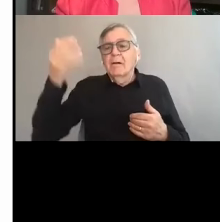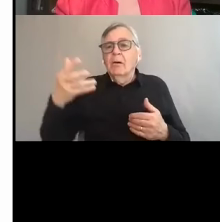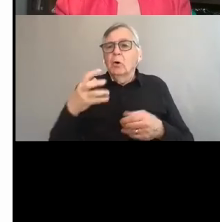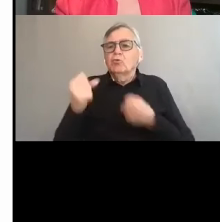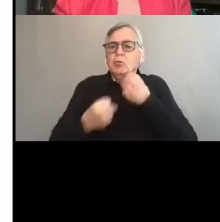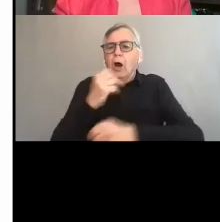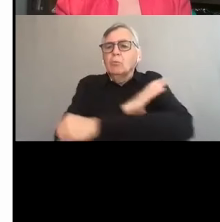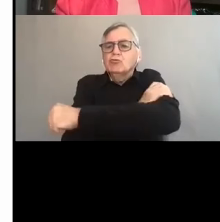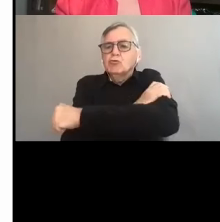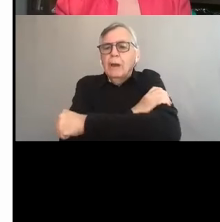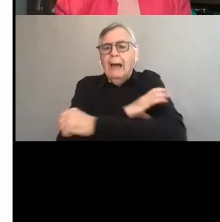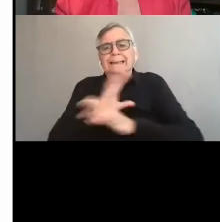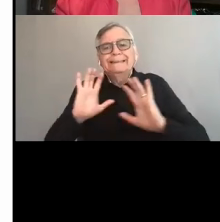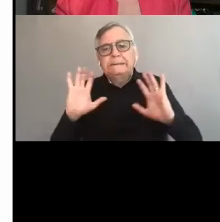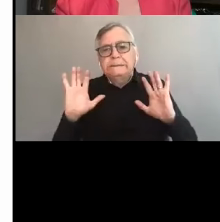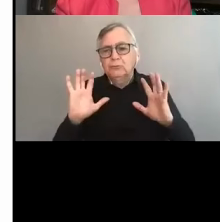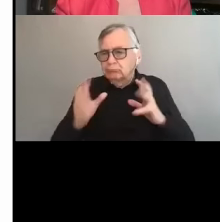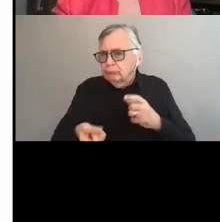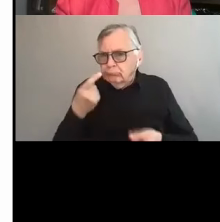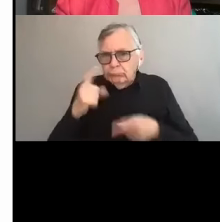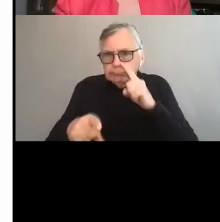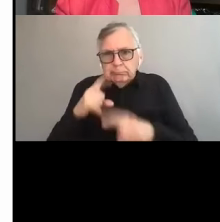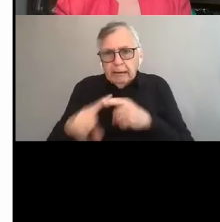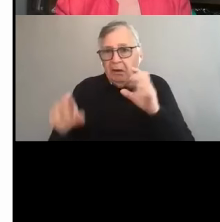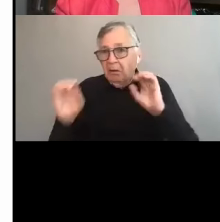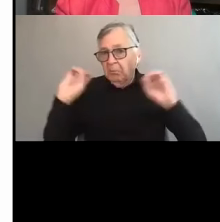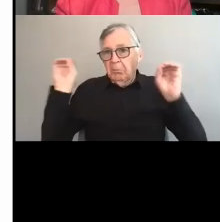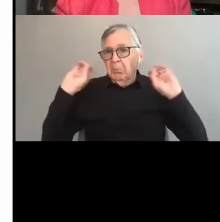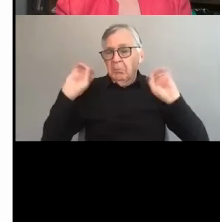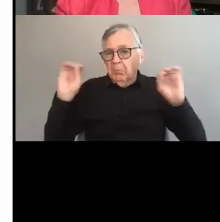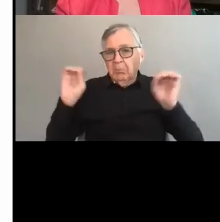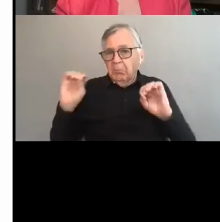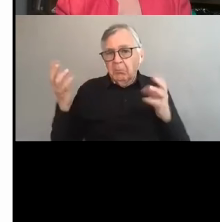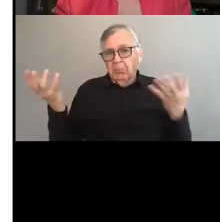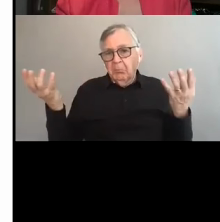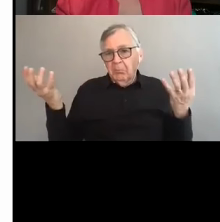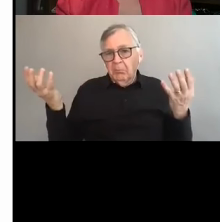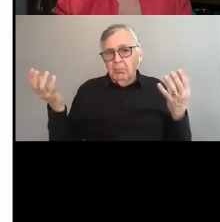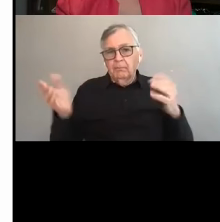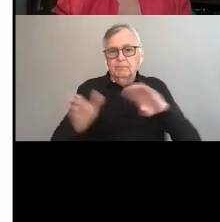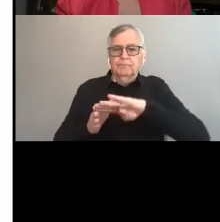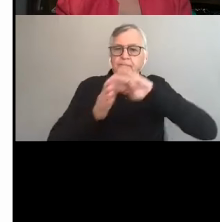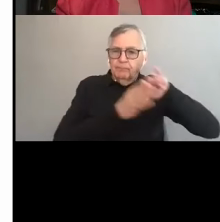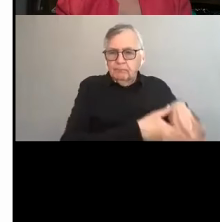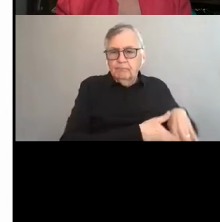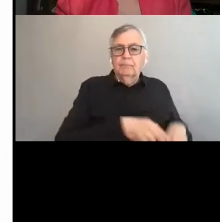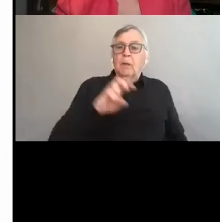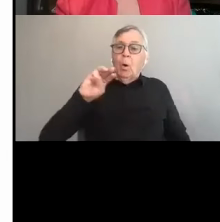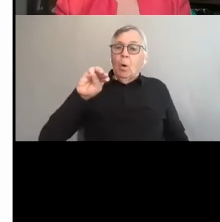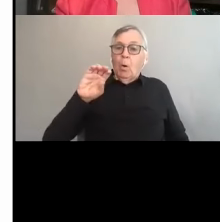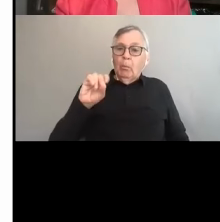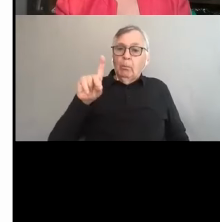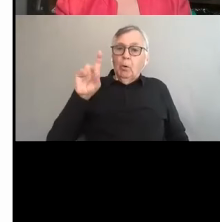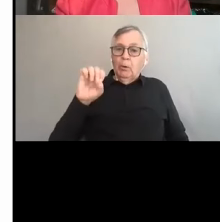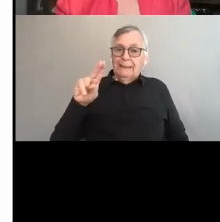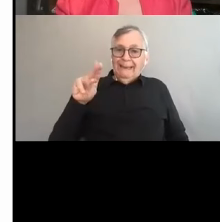etc. Mais il n'y a pas eu de signal de problème majeur dans le cadre des essais cliniques. Même chose pour Moderna, l'autre vaccin à